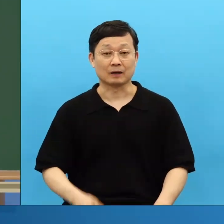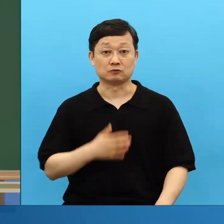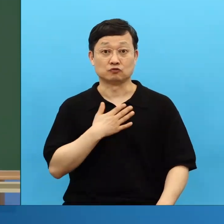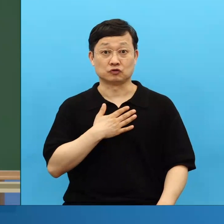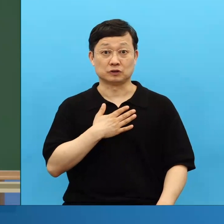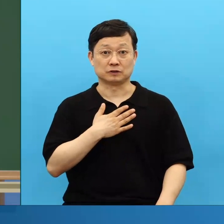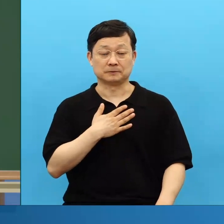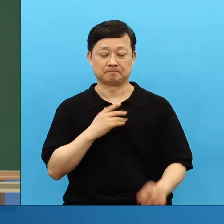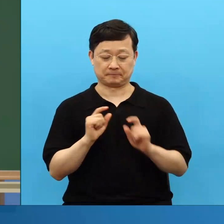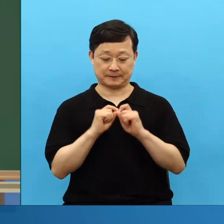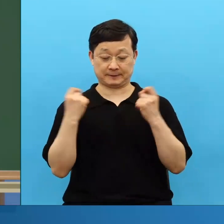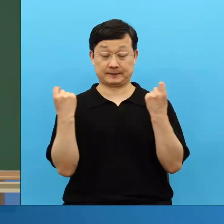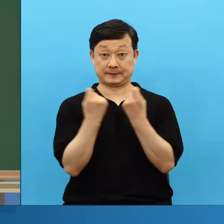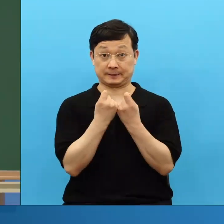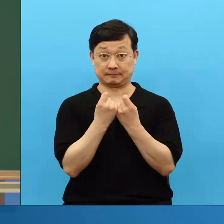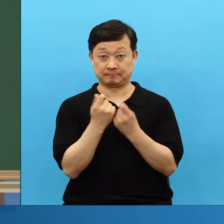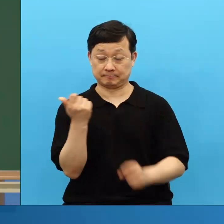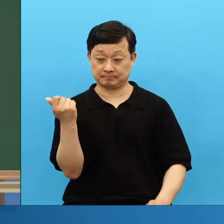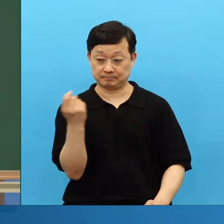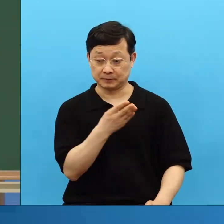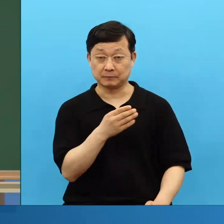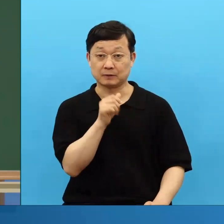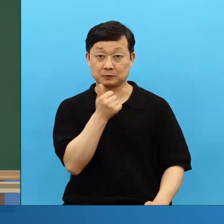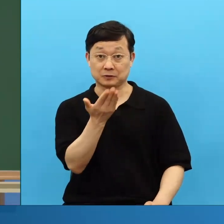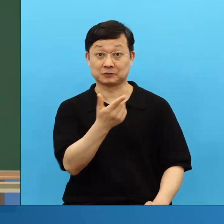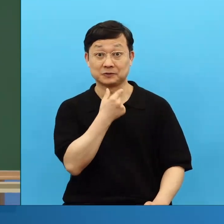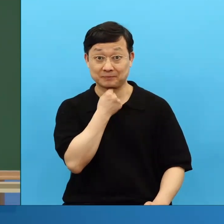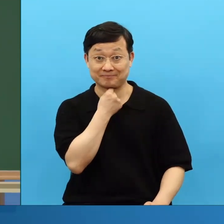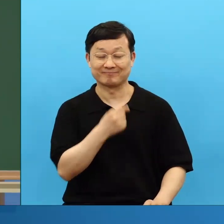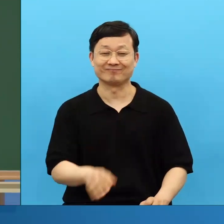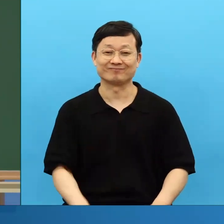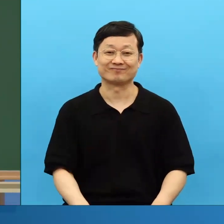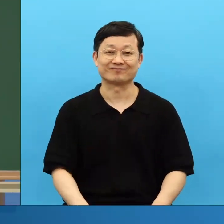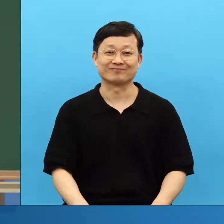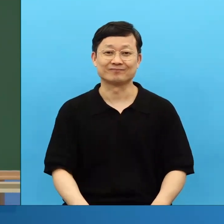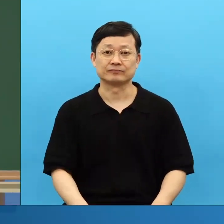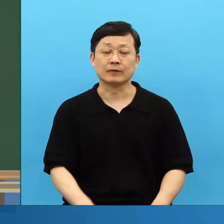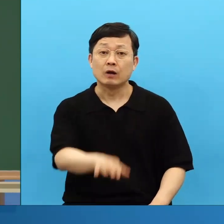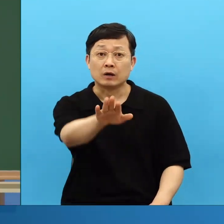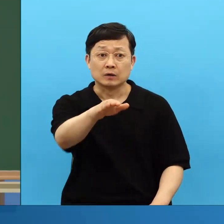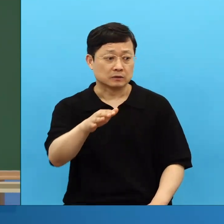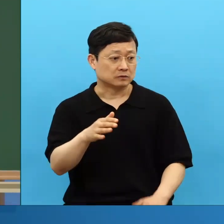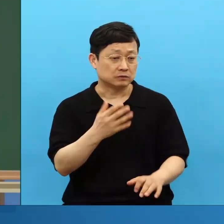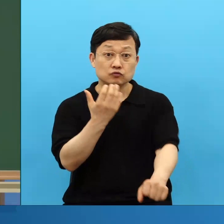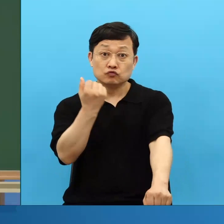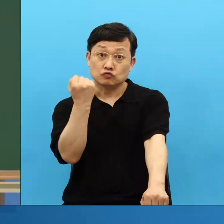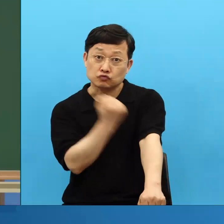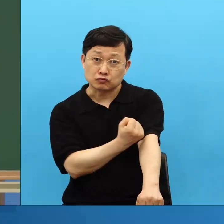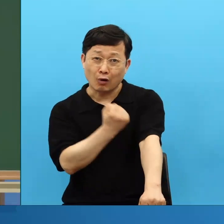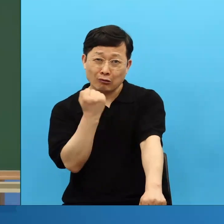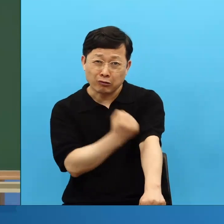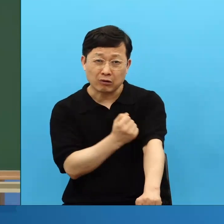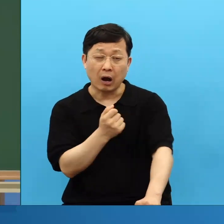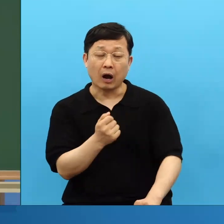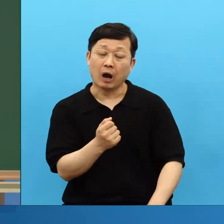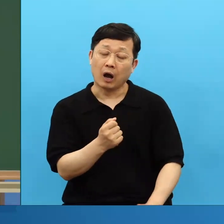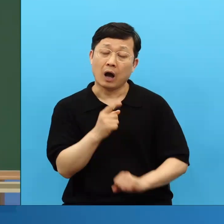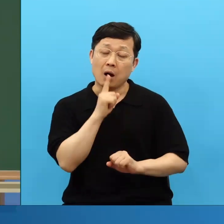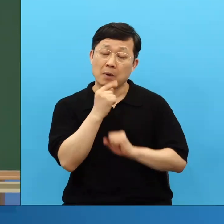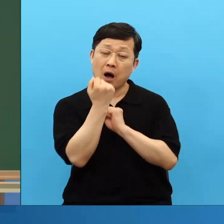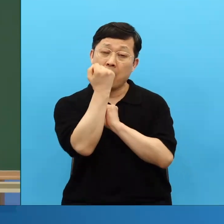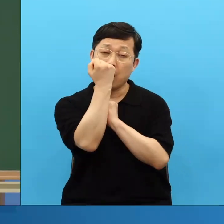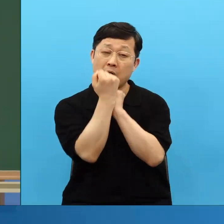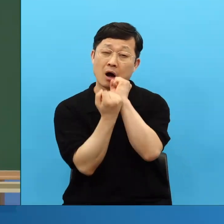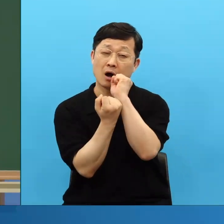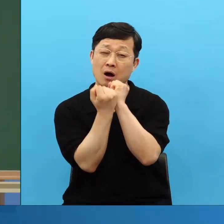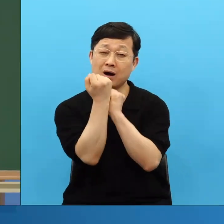하고 마치려고 합니다. 이게 영상에서 이제 봤지만 사실은 이 중독은 뭐 설명 길게 안 해도